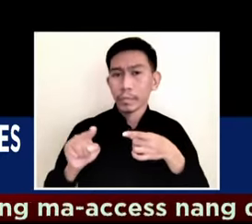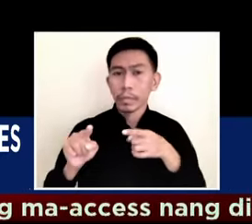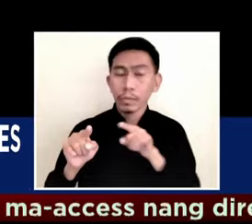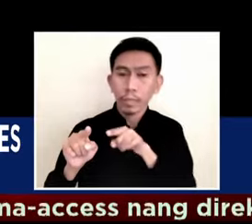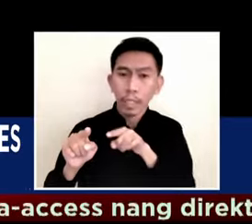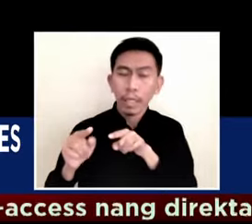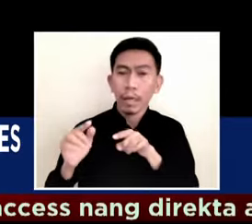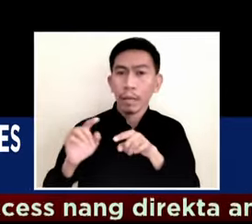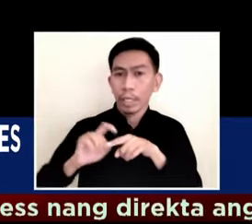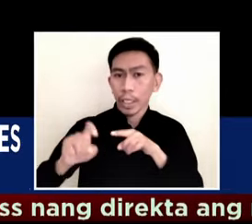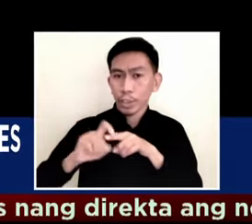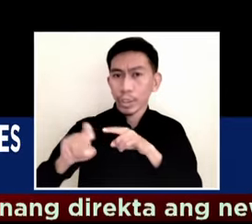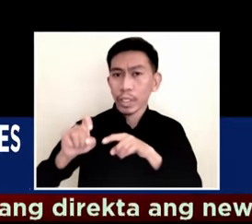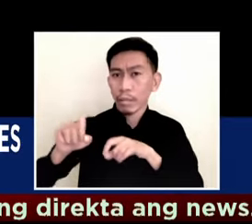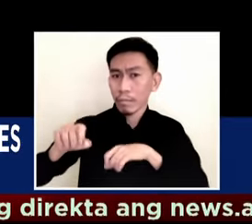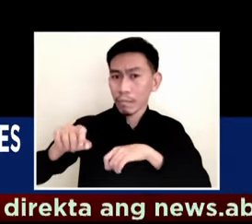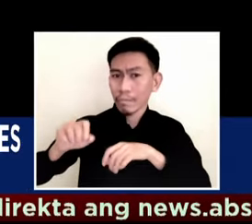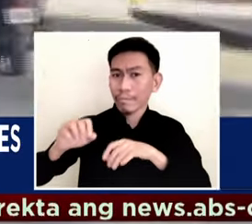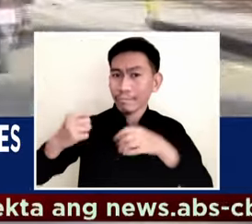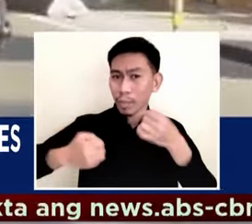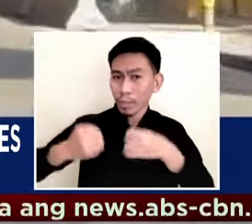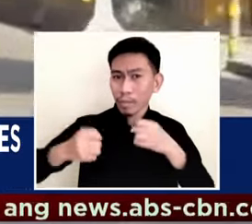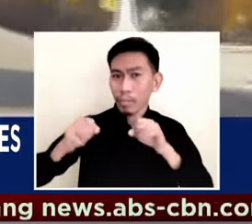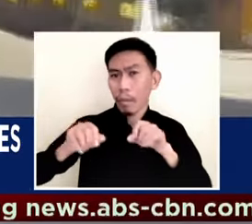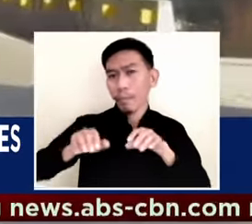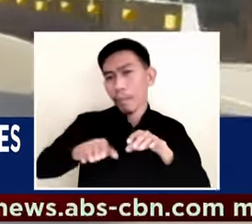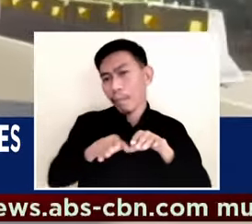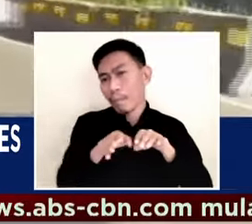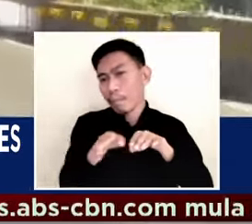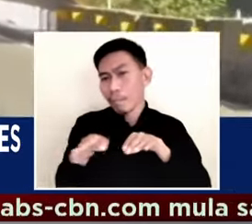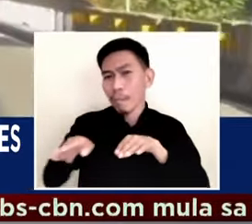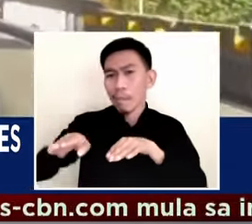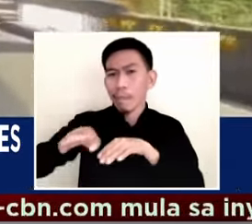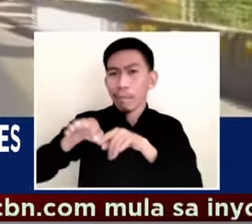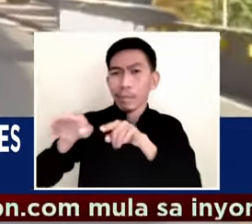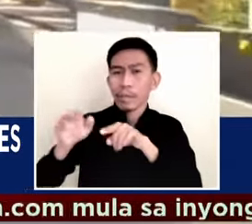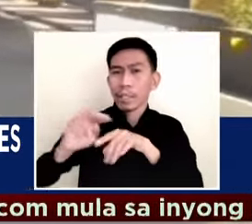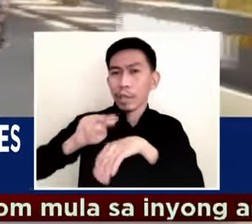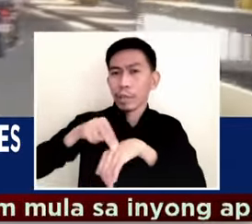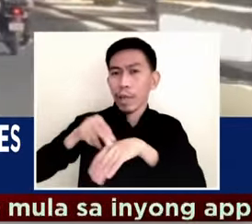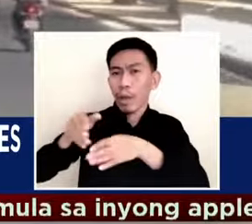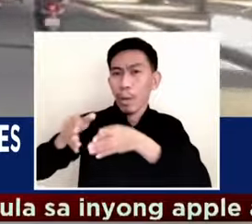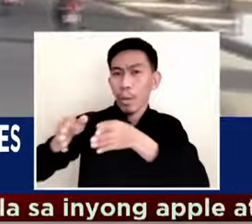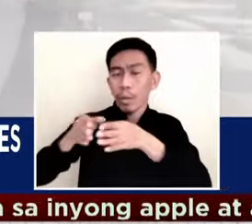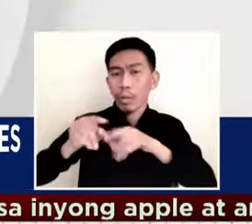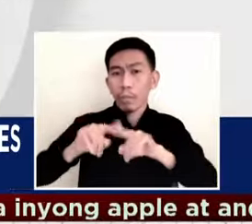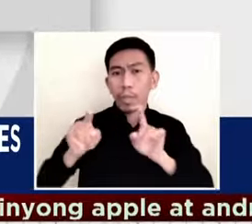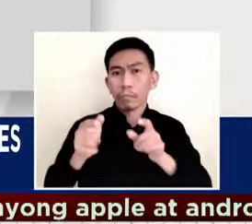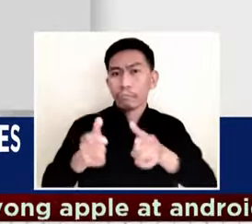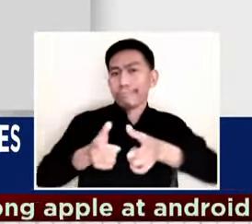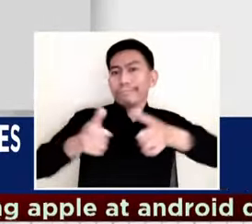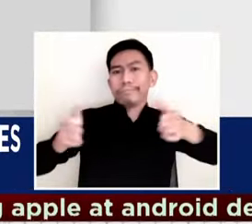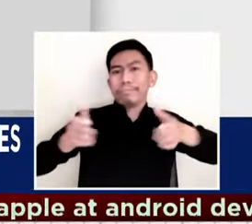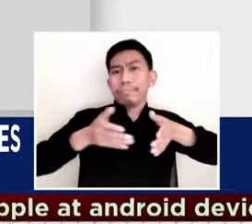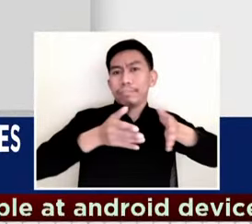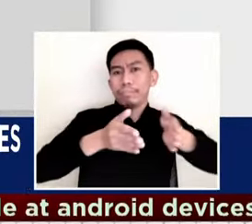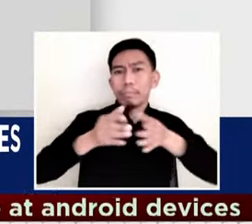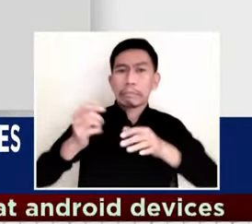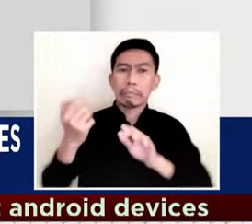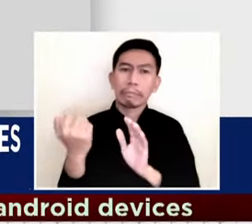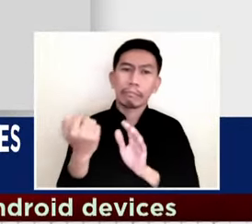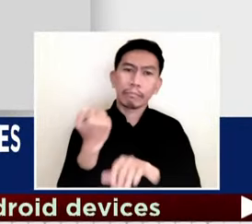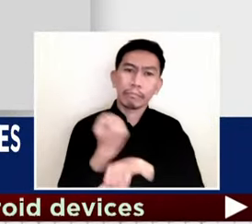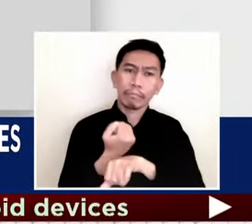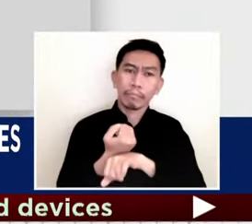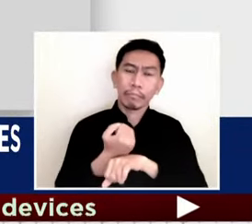na dadaan sa national roads. Pero mahirap anila itong gawin sa mga malalawak na kalsada. Base sa MMDA